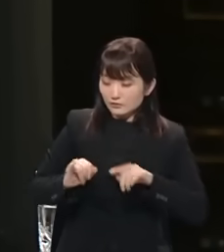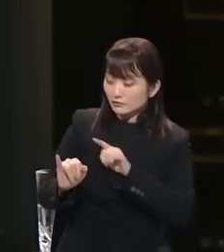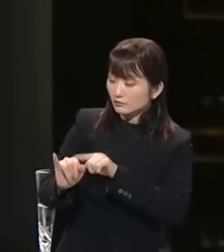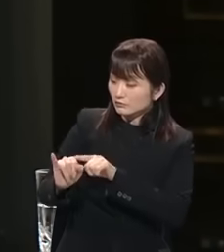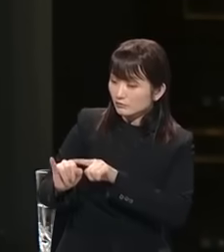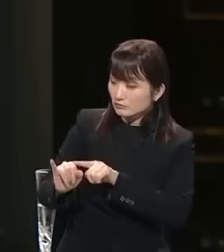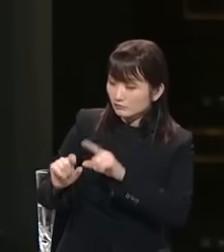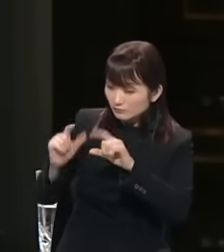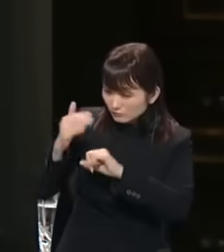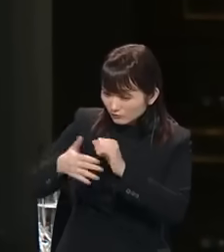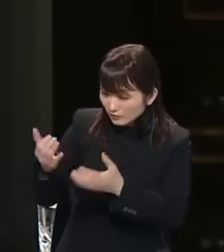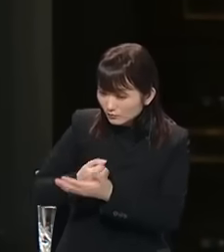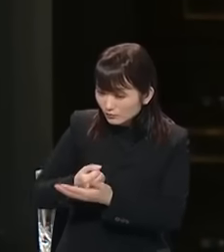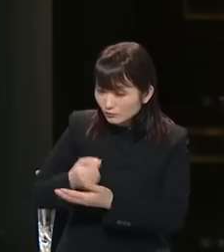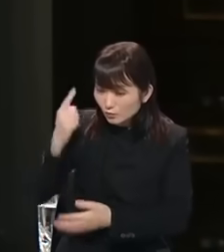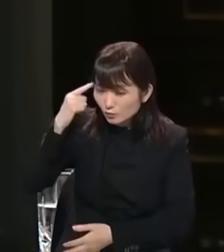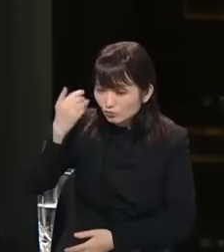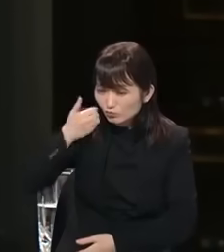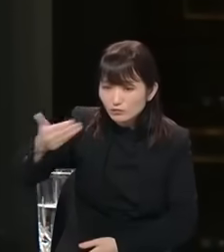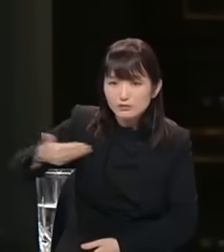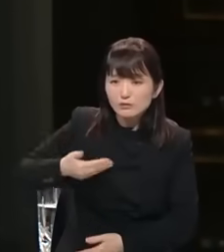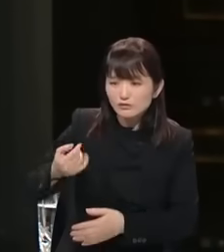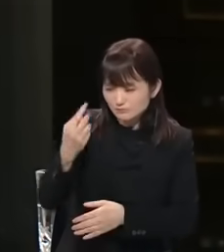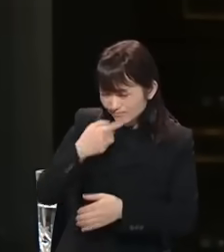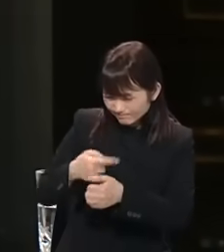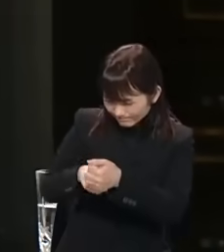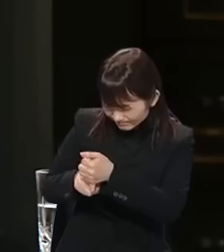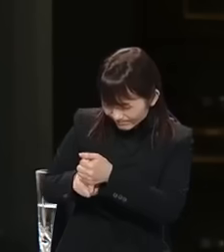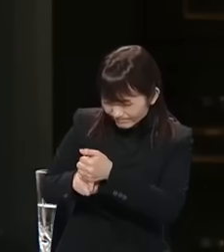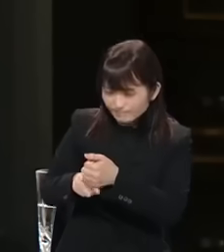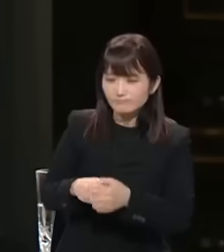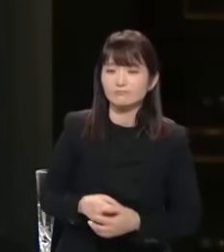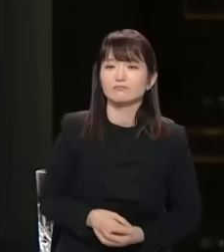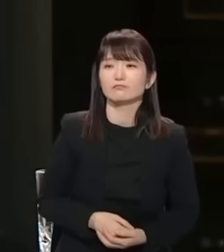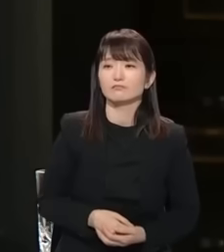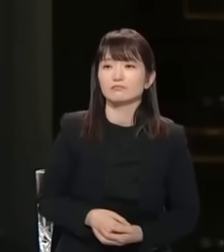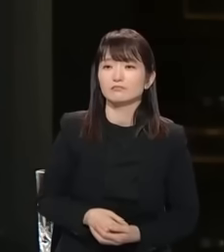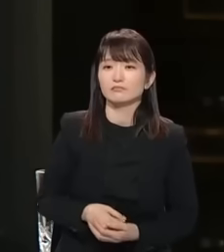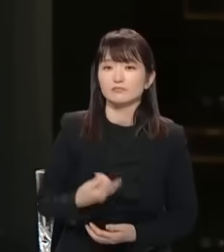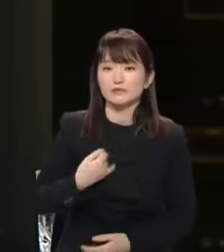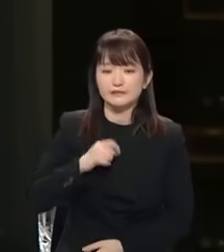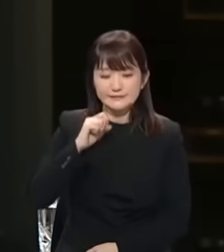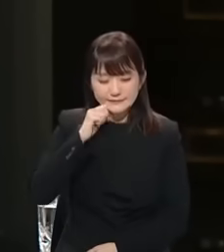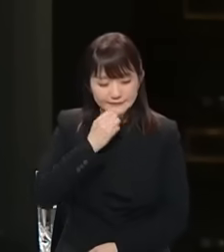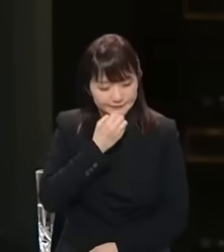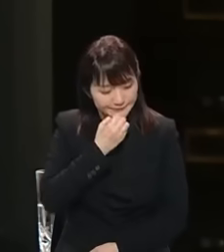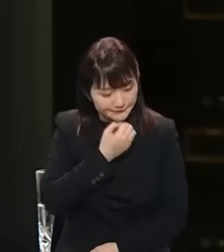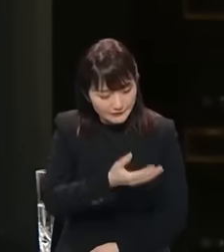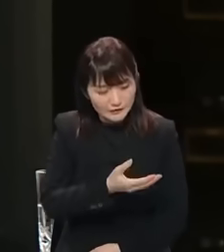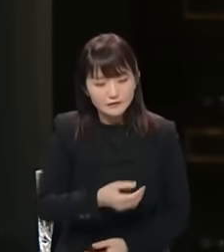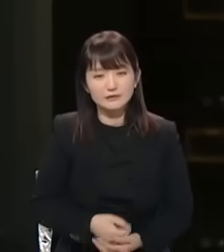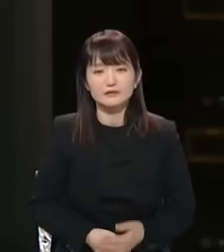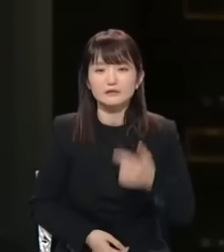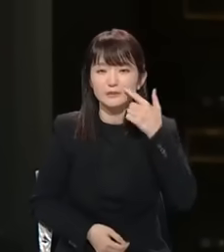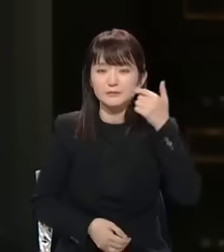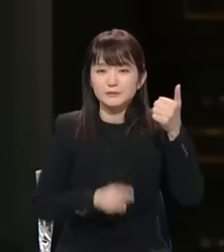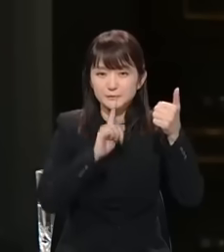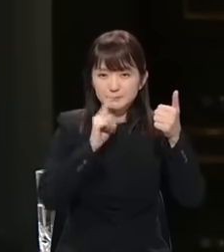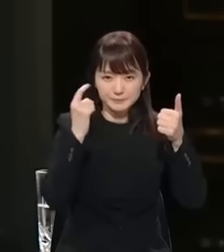너이 사진 왜 갖고 있어 누구한테 받은 거야 막 추궁을 하셨답니다 딸은 어렵게 입을 열었다고 하는데요 아버님 기